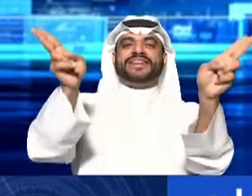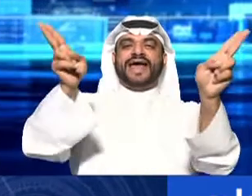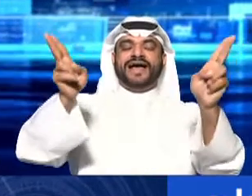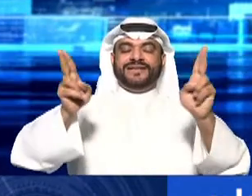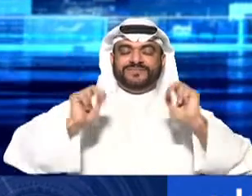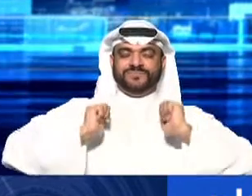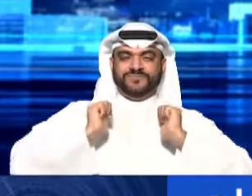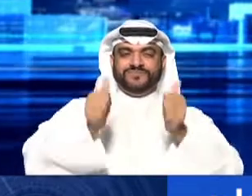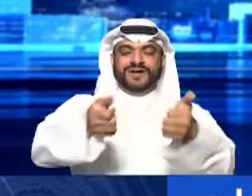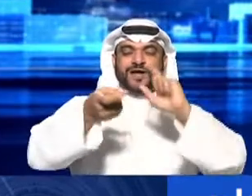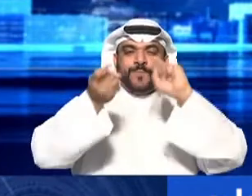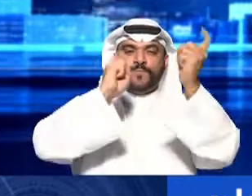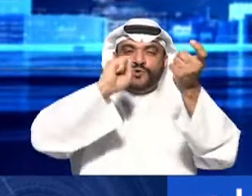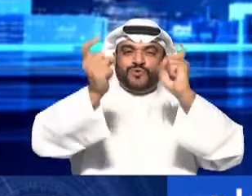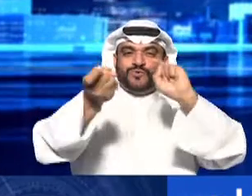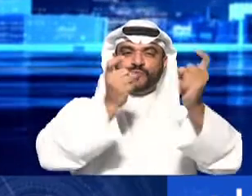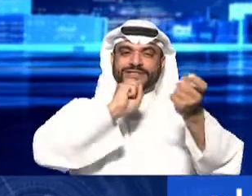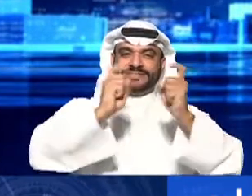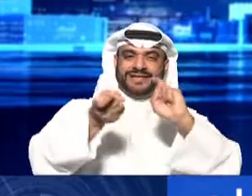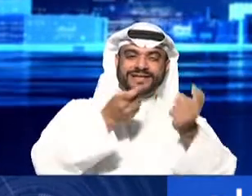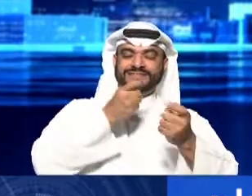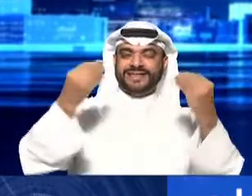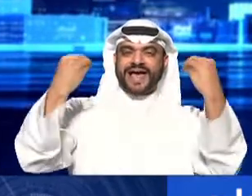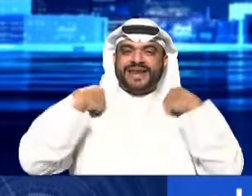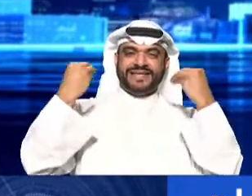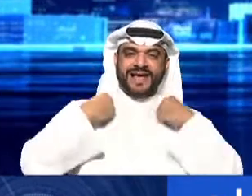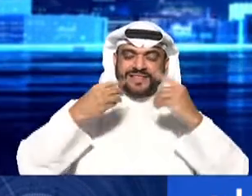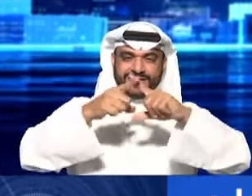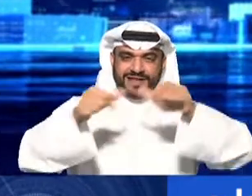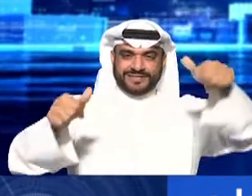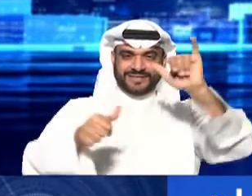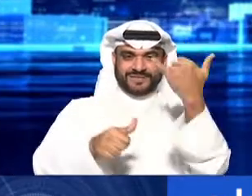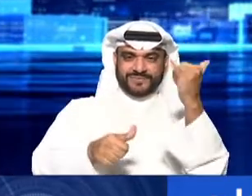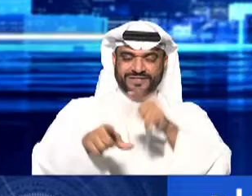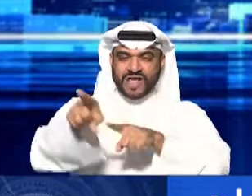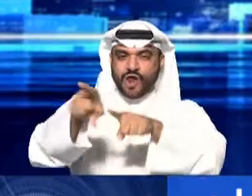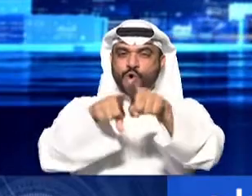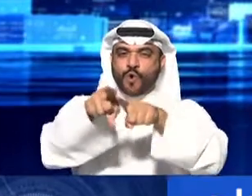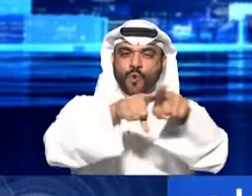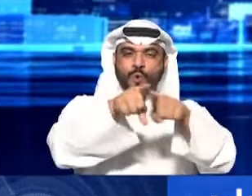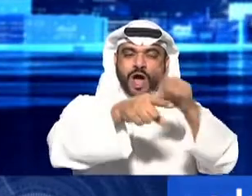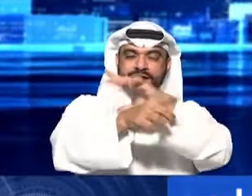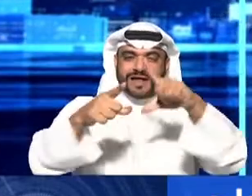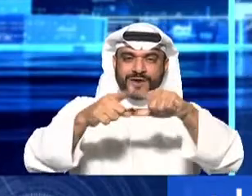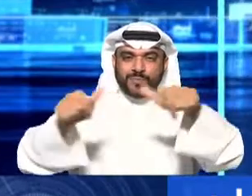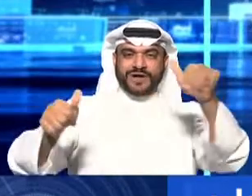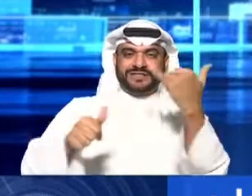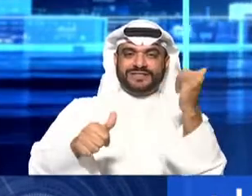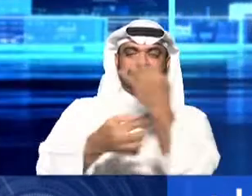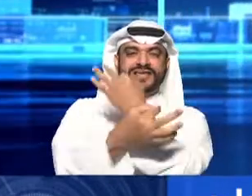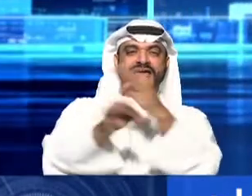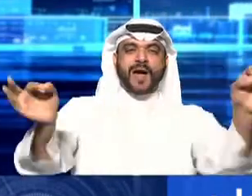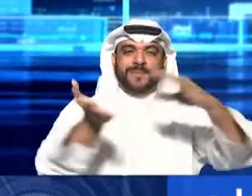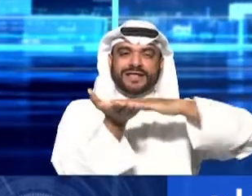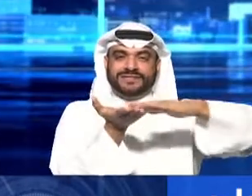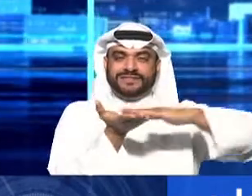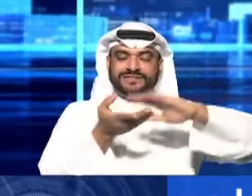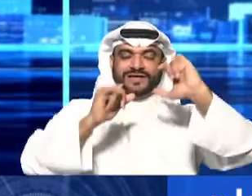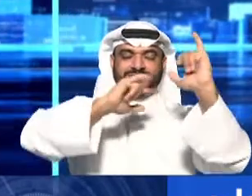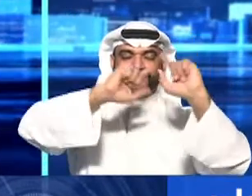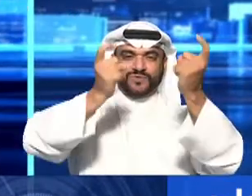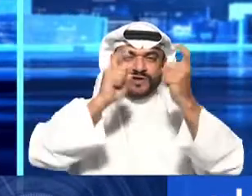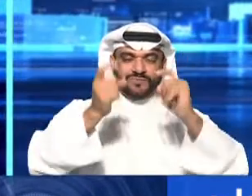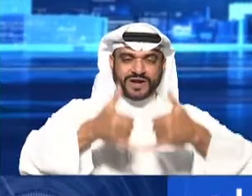وسروره وسعادته بالتجمع الرياضي والأخوي الذي جمع الأشقاء والمشاركين في دورة كأس الخليج